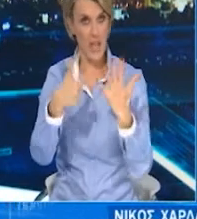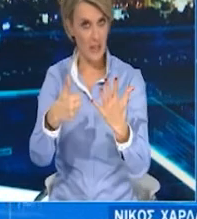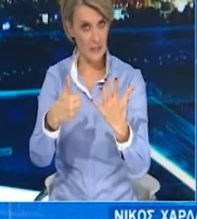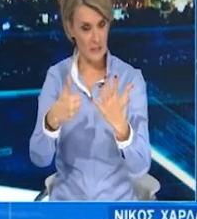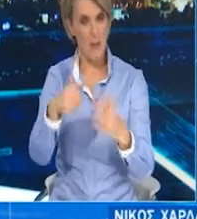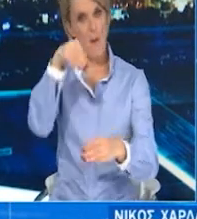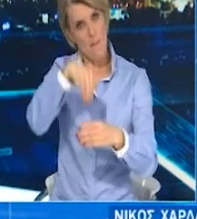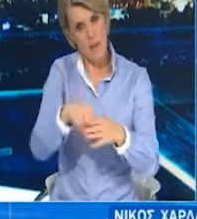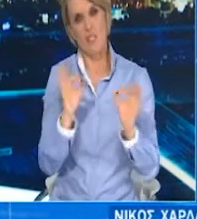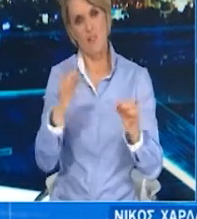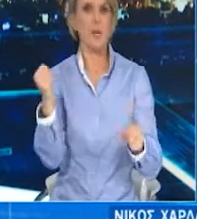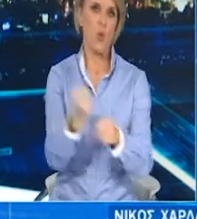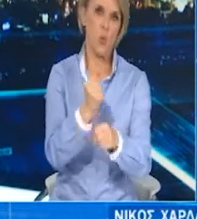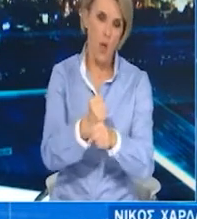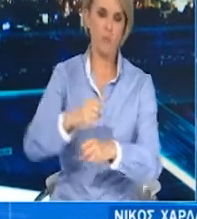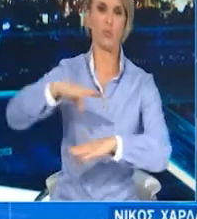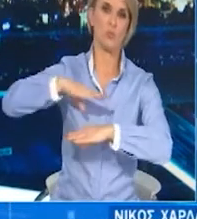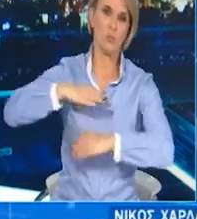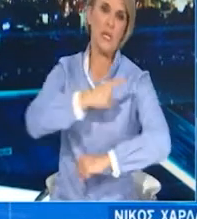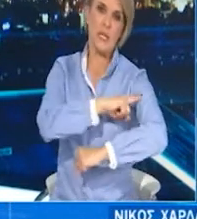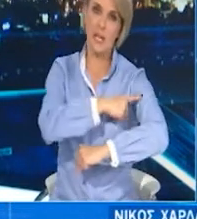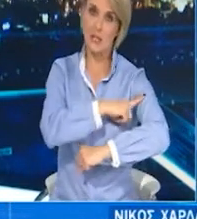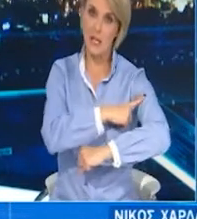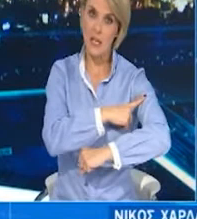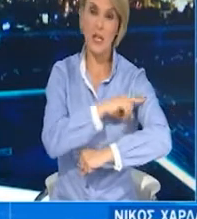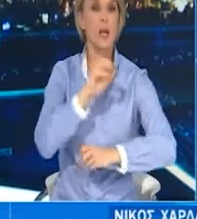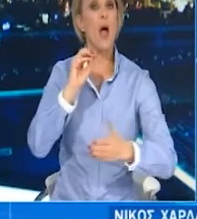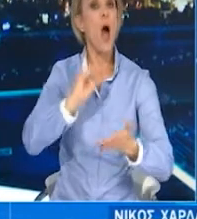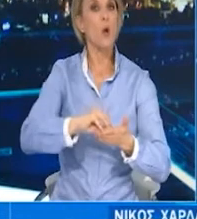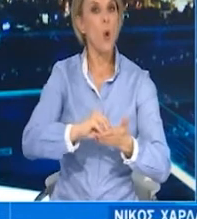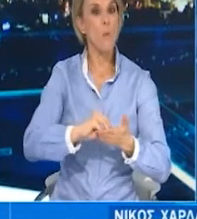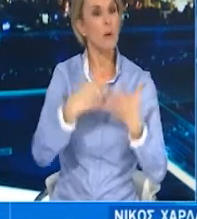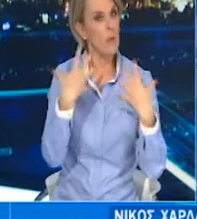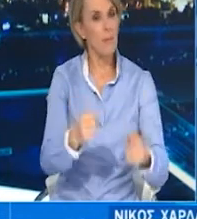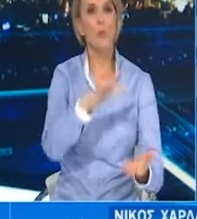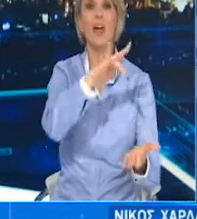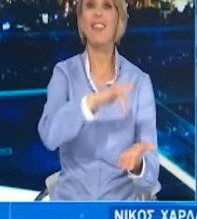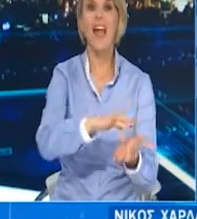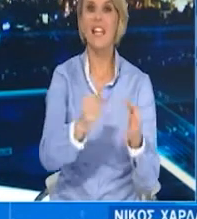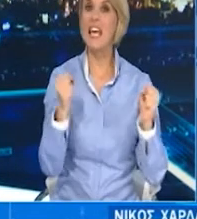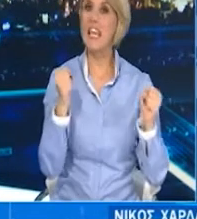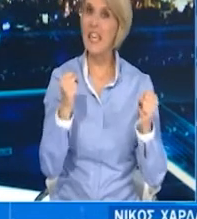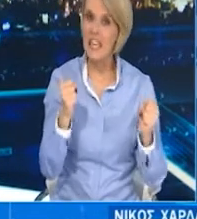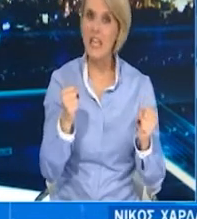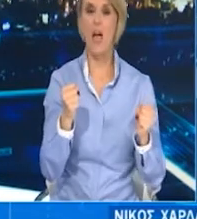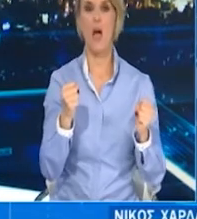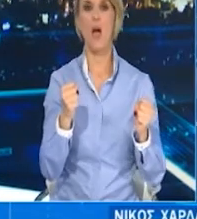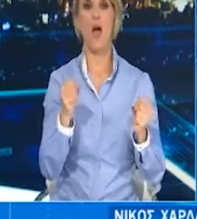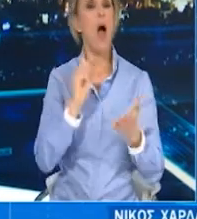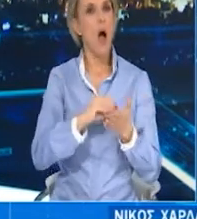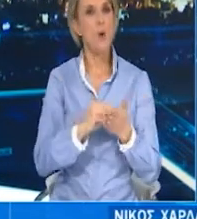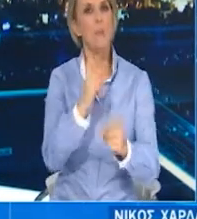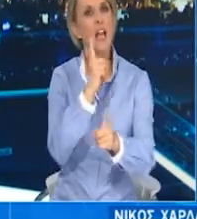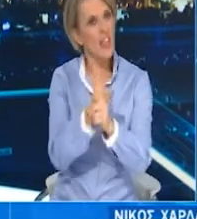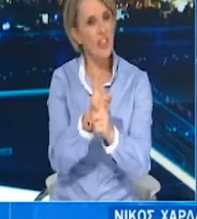στρατιωτικών υγειονομικών σχηματισμών και μονάδων, σημεία εξέταση σε κέντρα υγείας, αλλά και εξετάσεις αποκομή του ΕΟΔΗ.